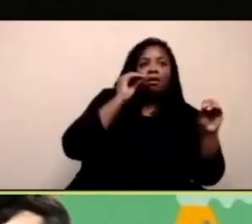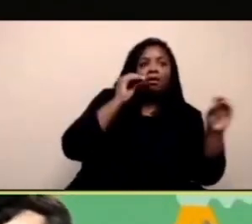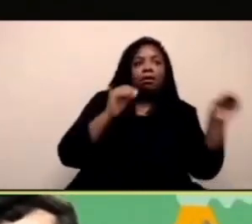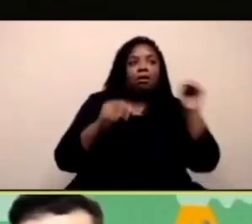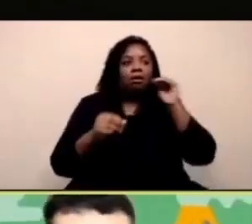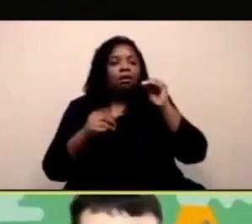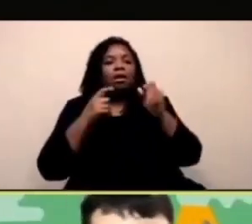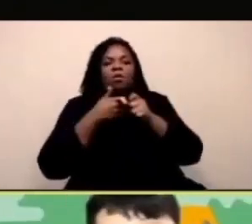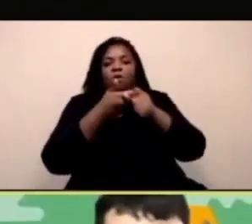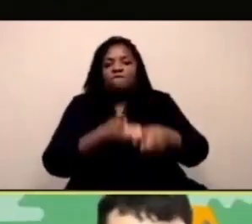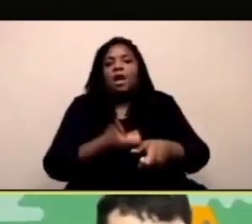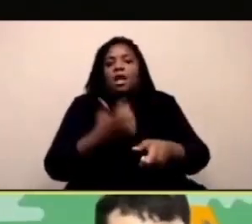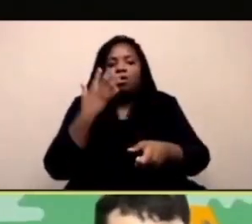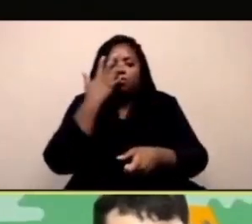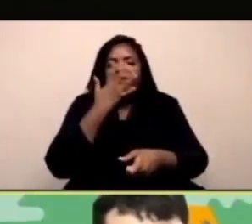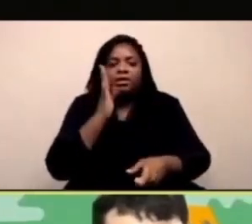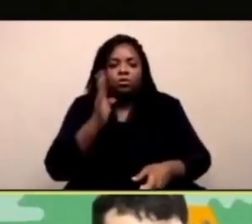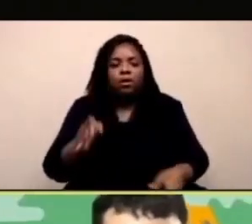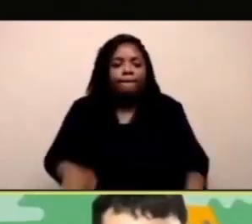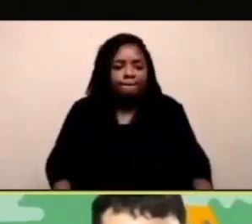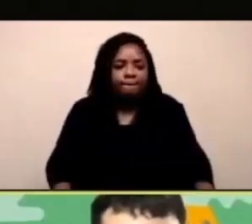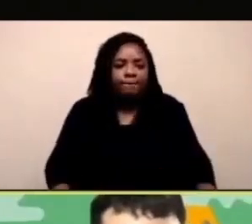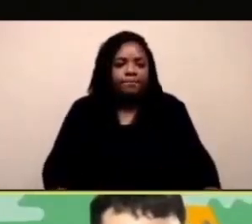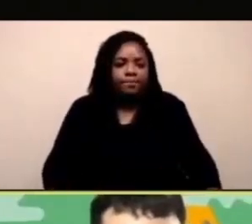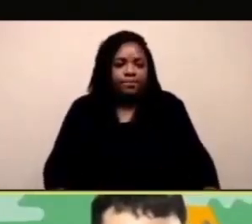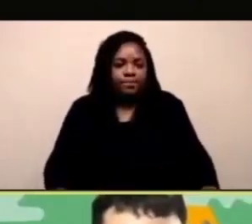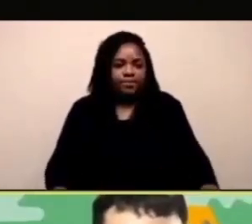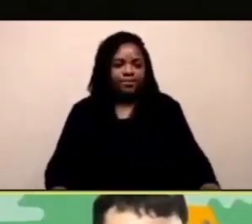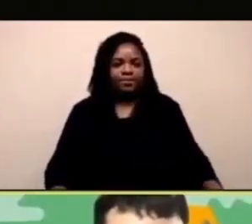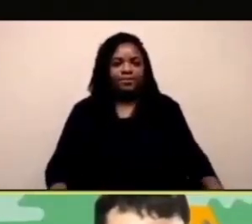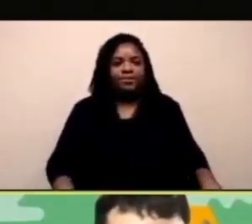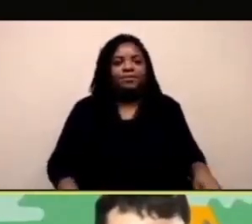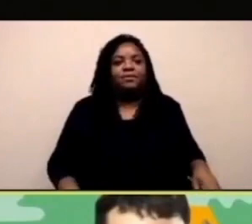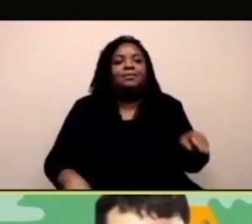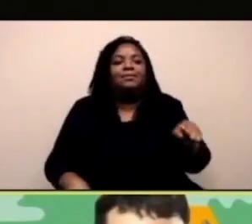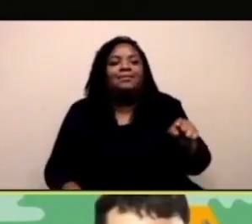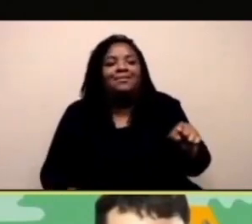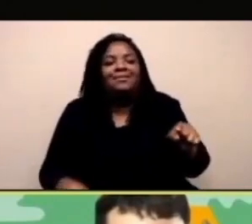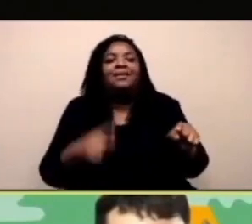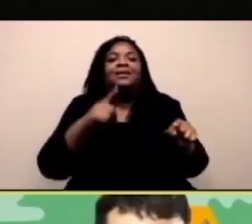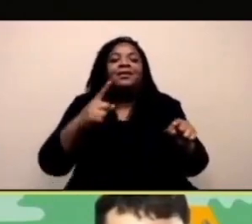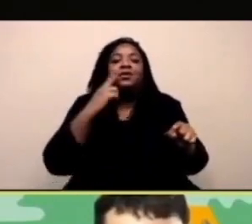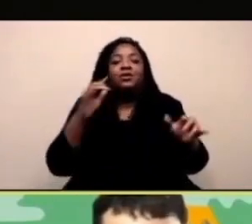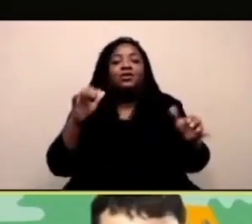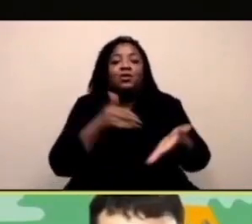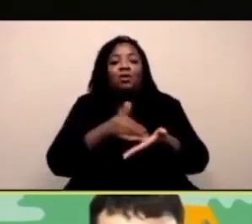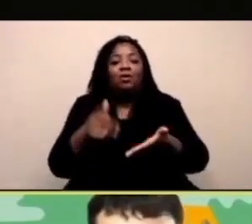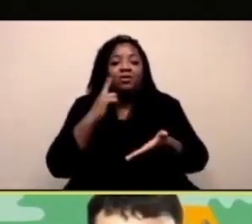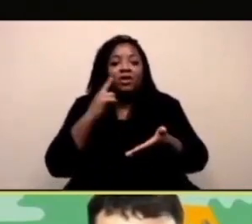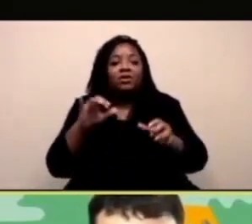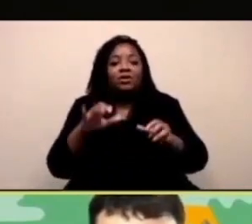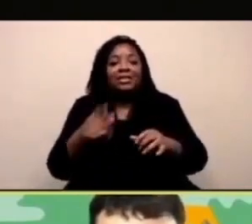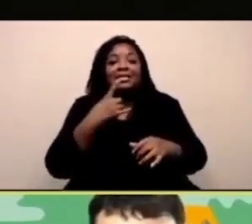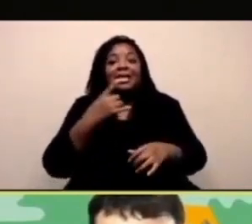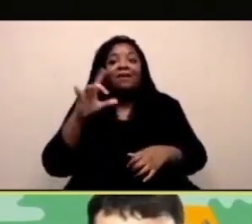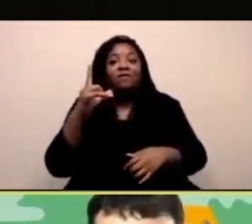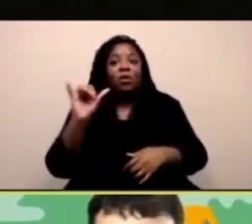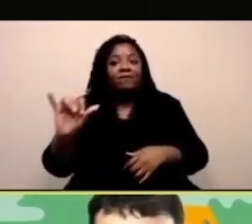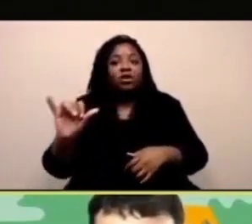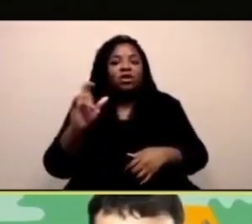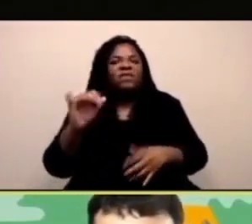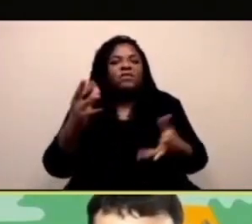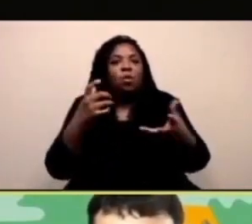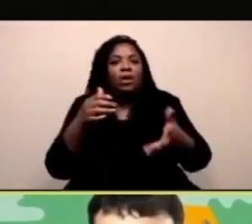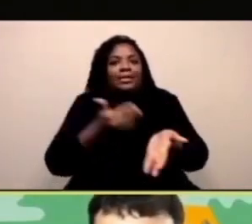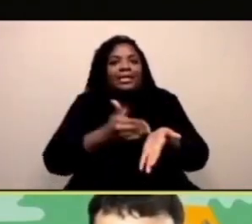なり花にクリックすると猫があと僕の後かおってきます顔をずらしてもまた猫があとジャンプを